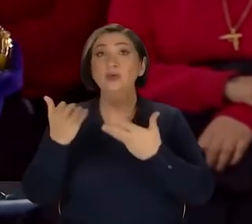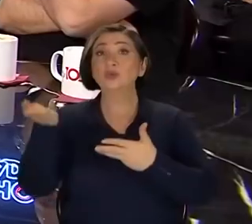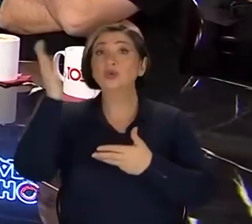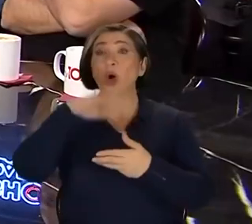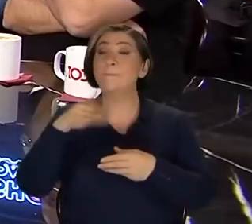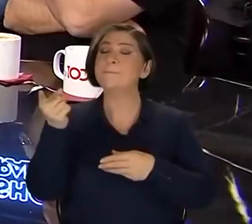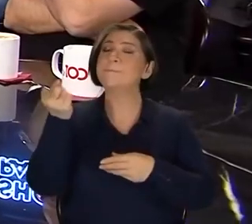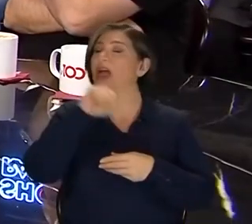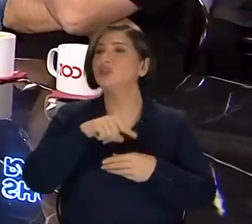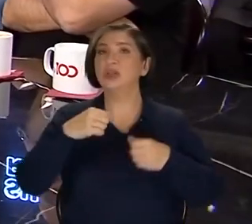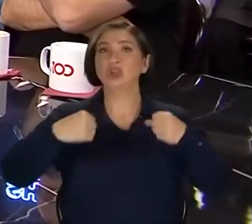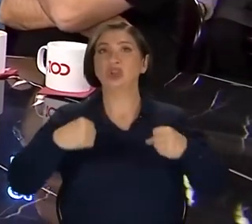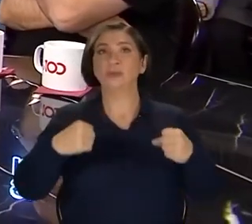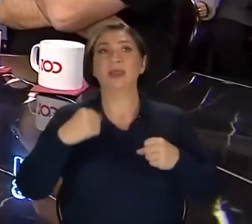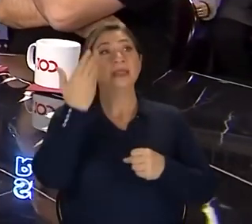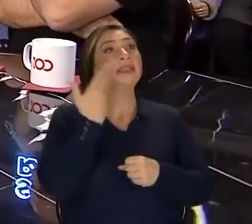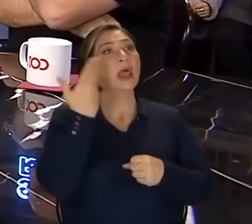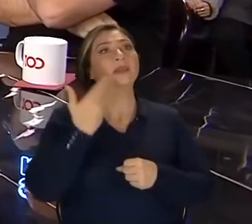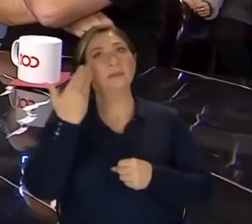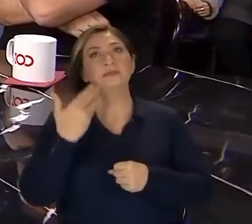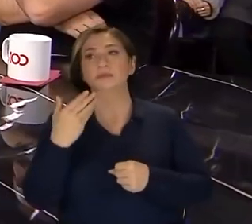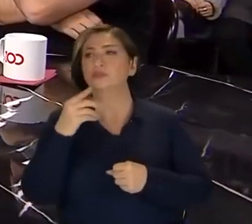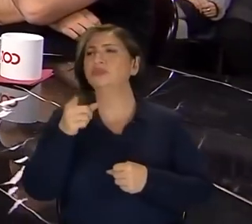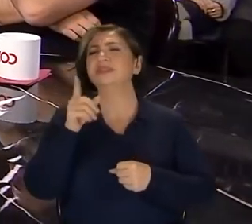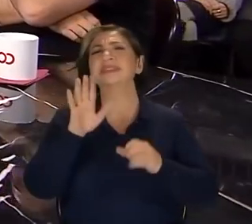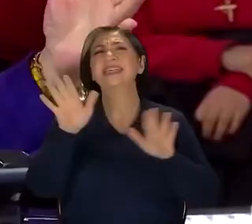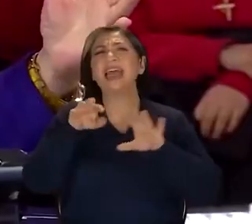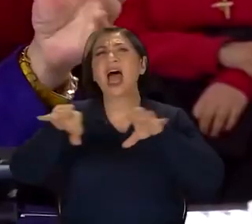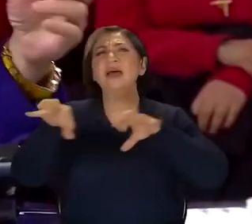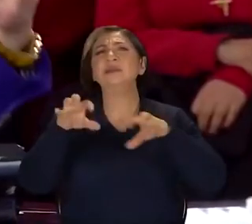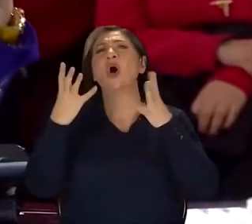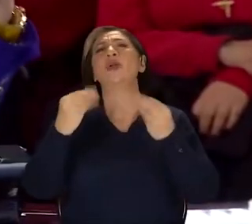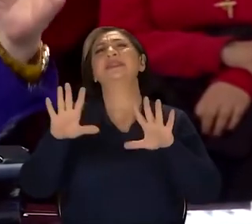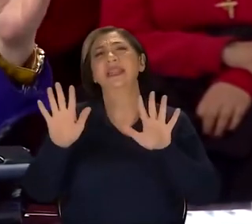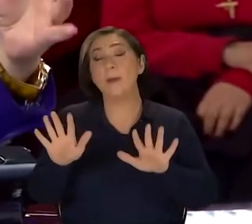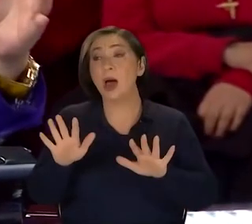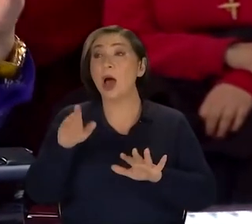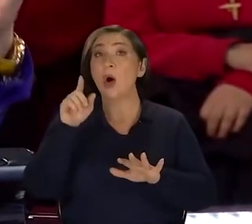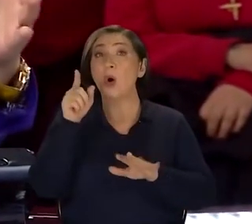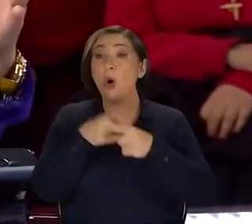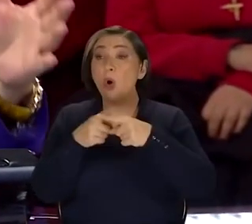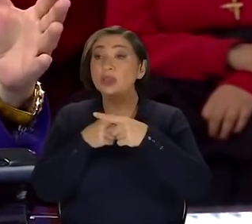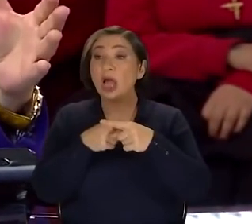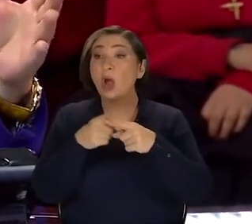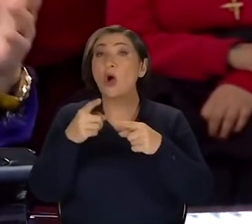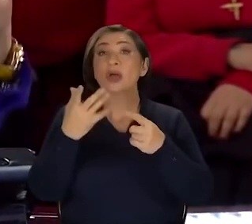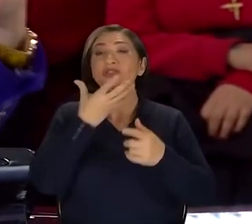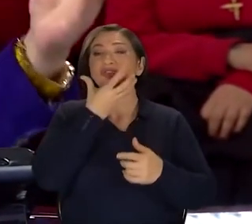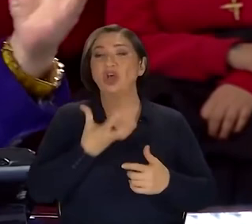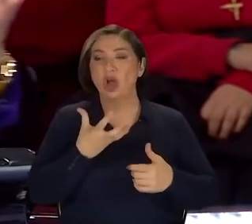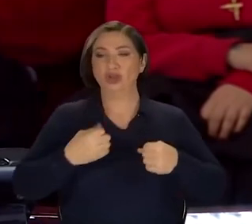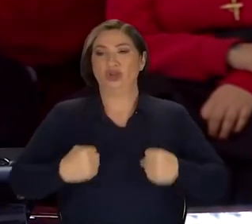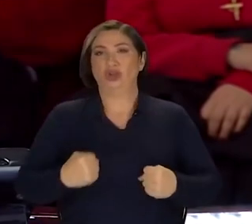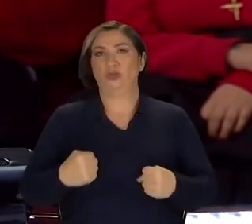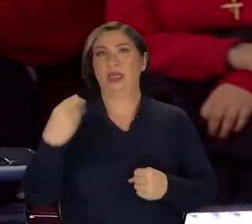sonra başka şişmanlar da seyrettim. Yani bu sakın böyle bir ayrımcılık olmasın ama ortak özellikleri şişman ve sakallı olmaları